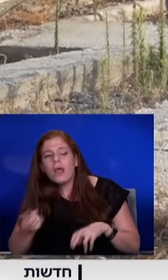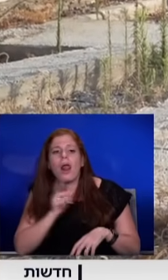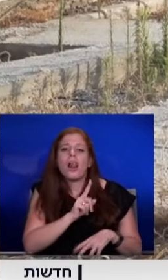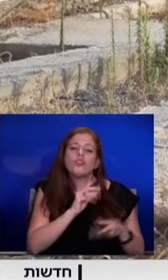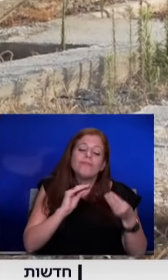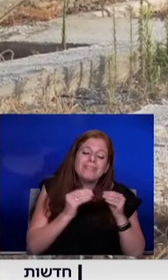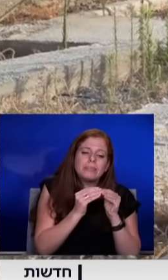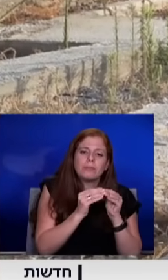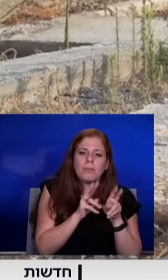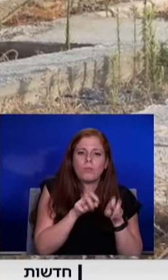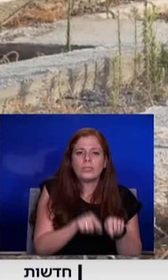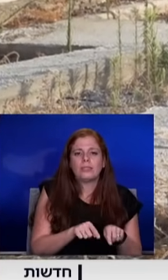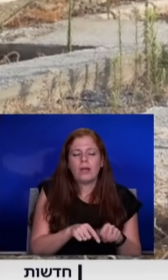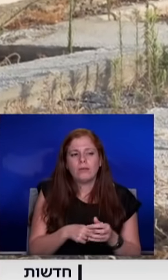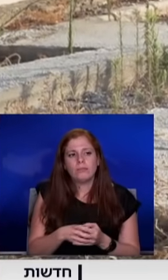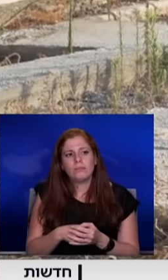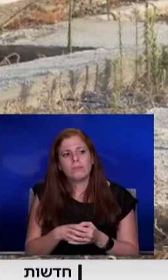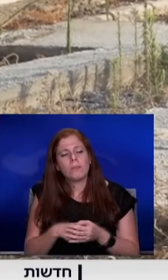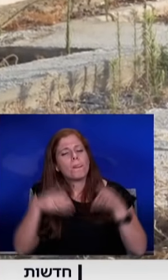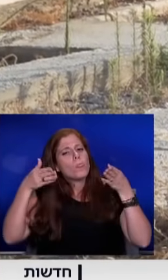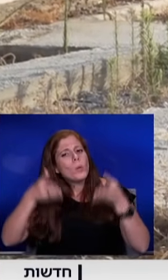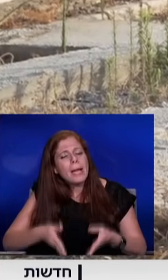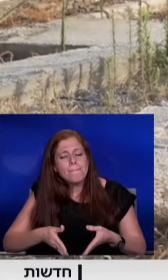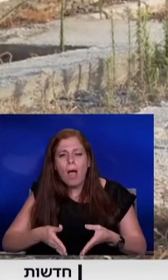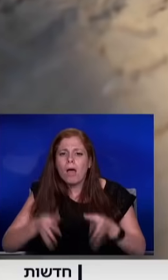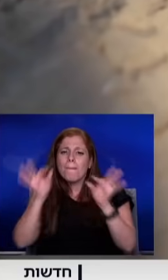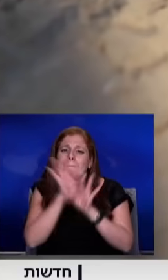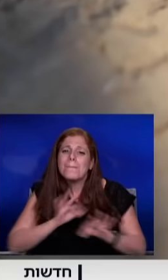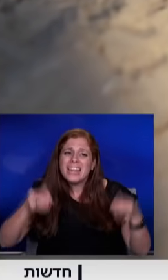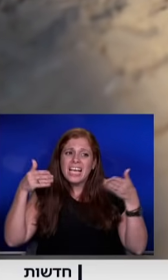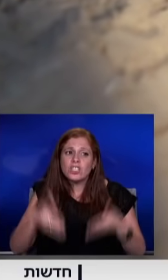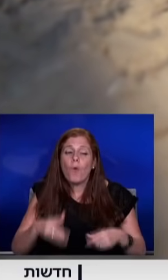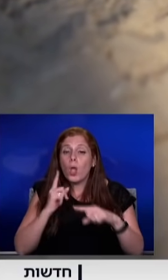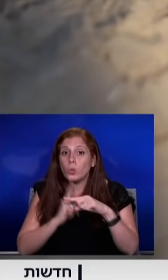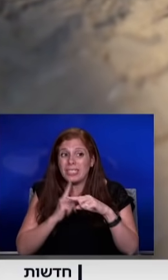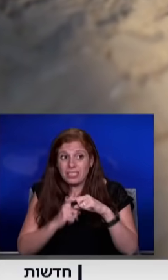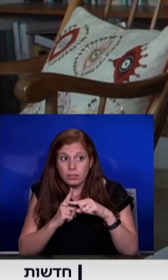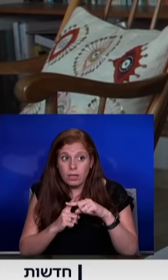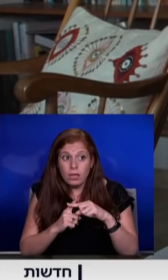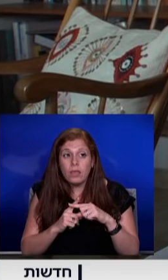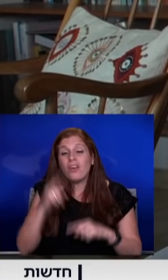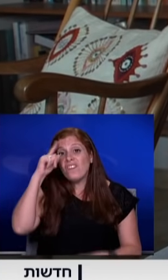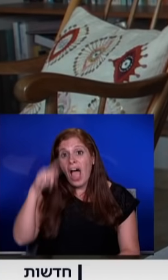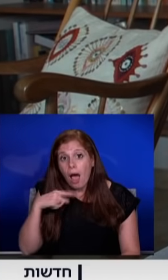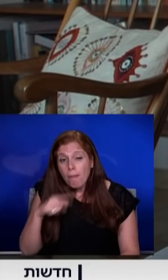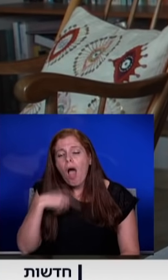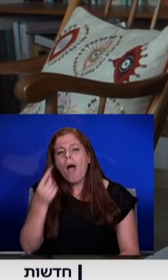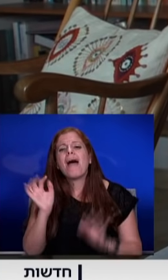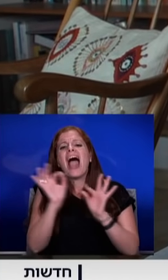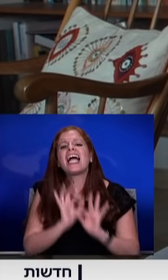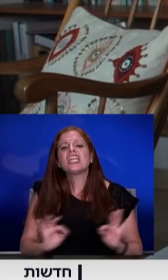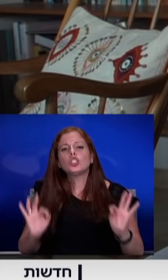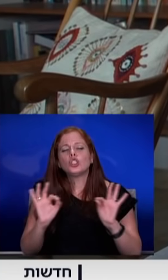שמצמצמים. הוא נקבר בטקס קבורה נוצרי ואבא אמר קדיש. עם הכמרים